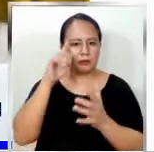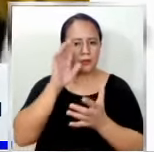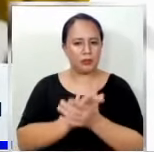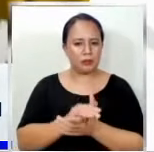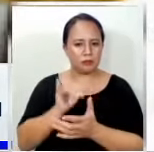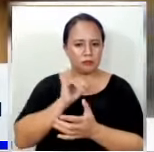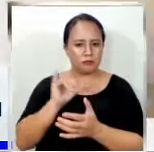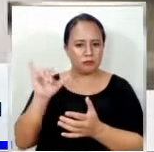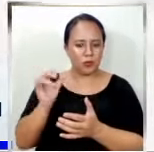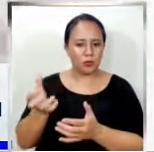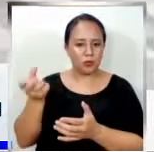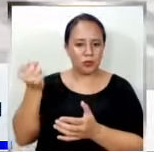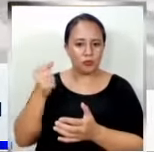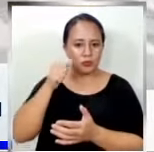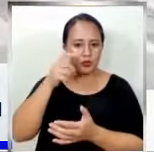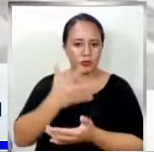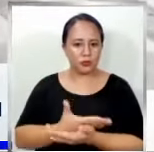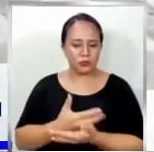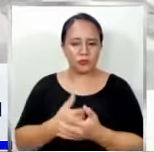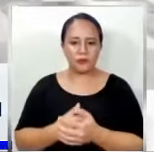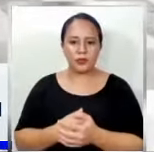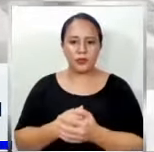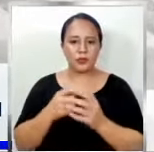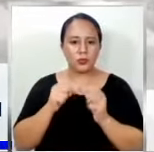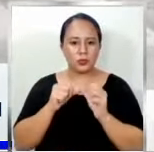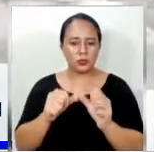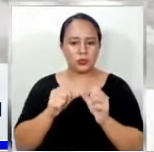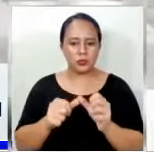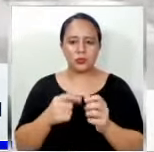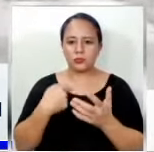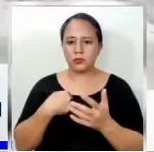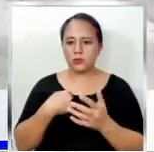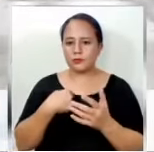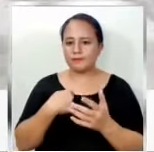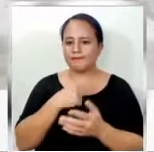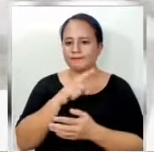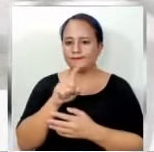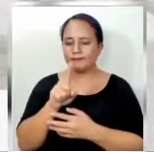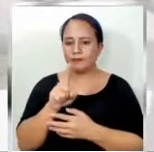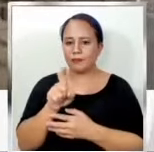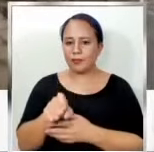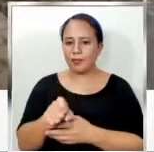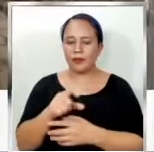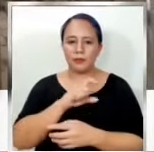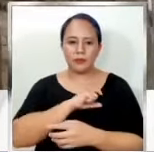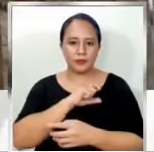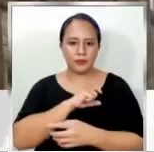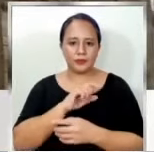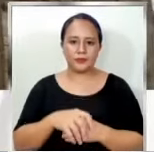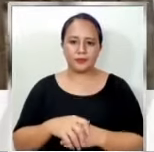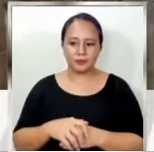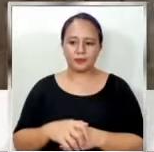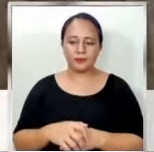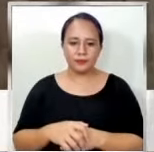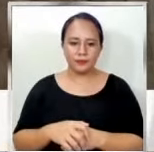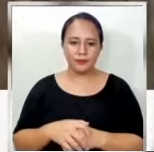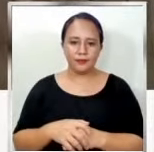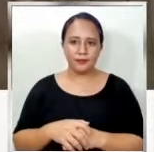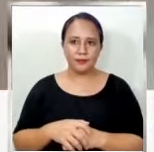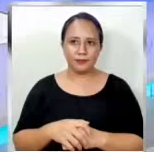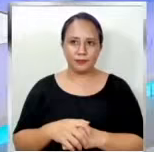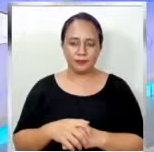ang kanyang anak. Patuloy namin kinukuha ng pahayag ang kampo ni Ongpin. Maki Pulido nakatutok, 24